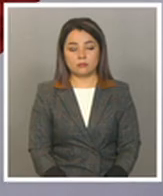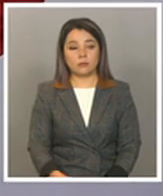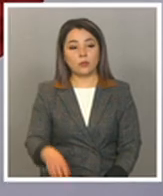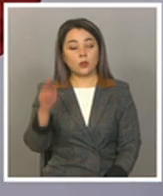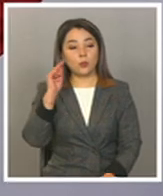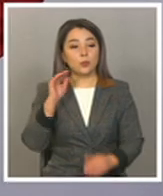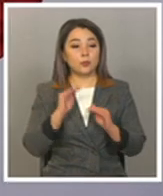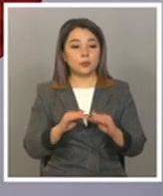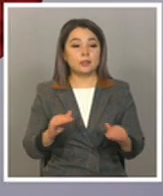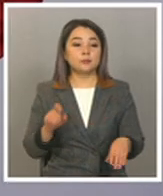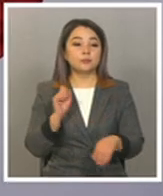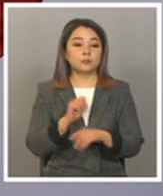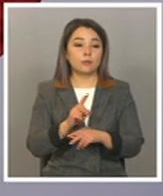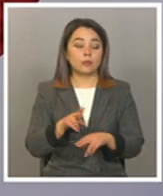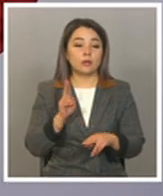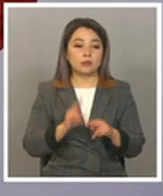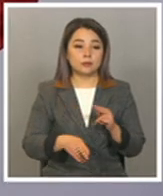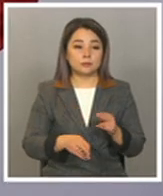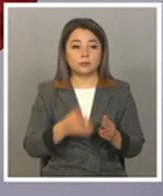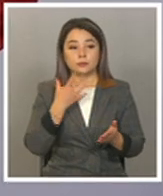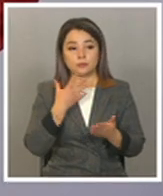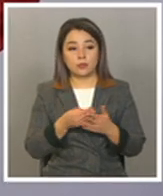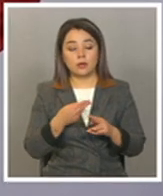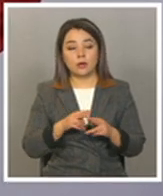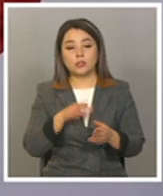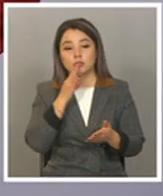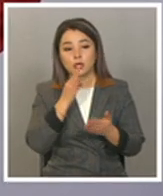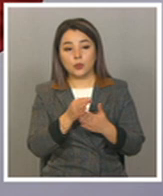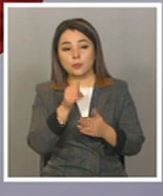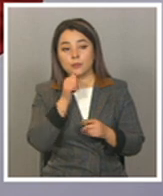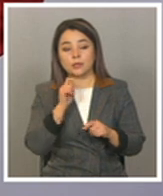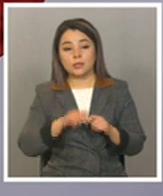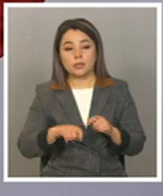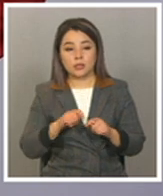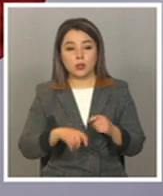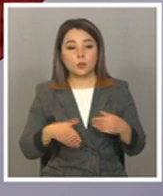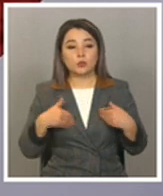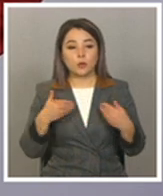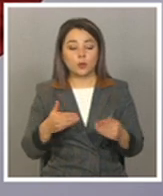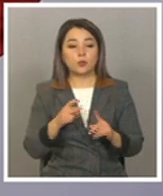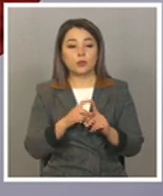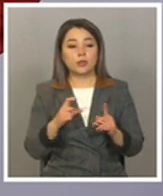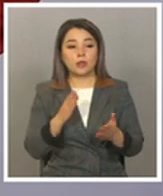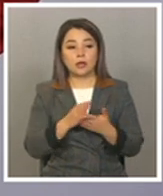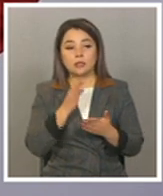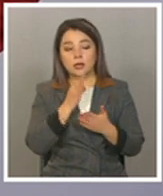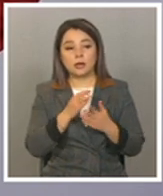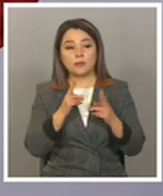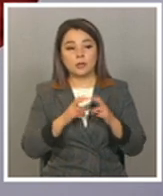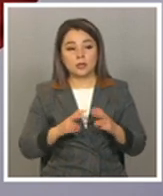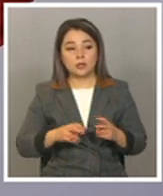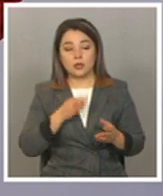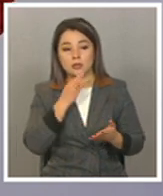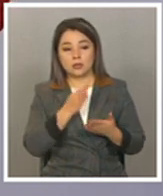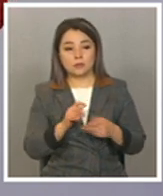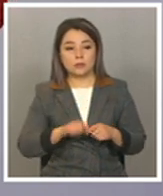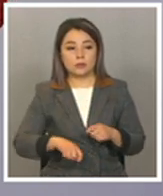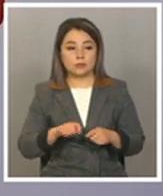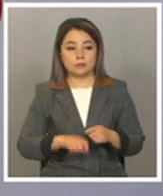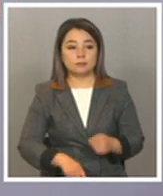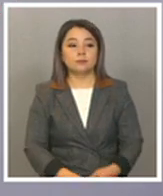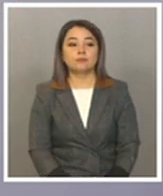Оқушылар, тапсырманы орындап болсаңыздар, өз жауаптарыңызды ұсынылған нұсқамен салыстырып көріңіздер.